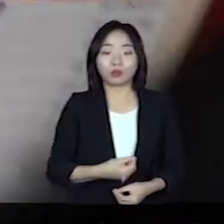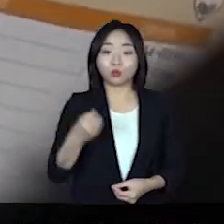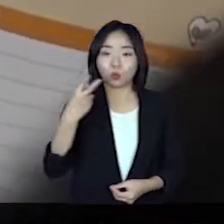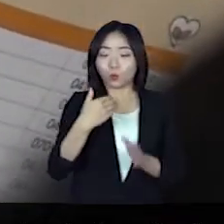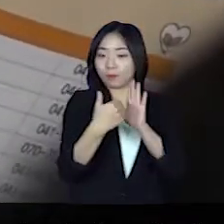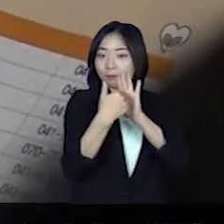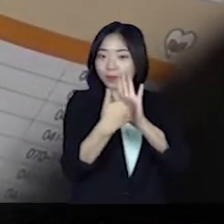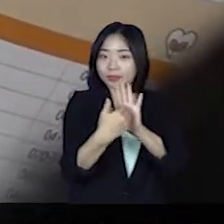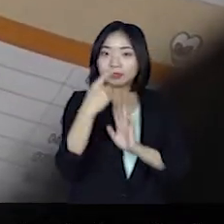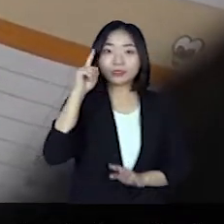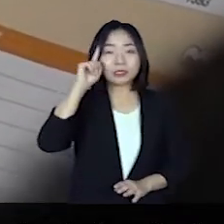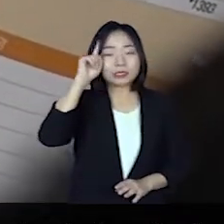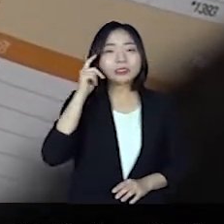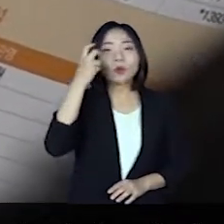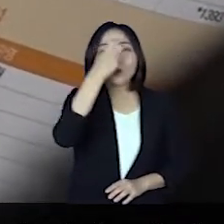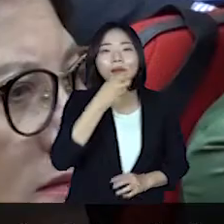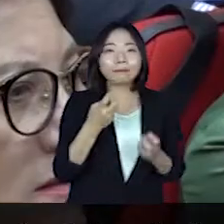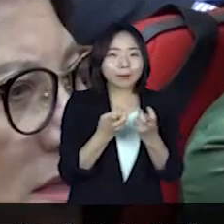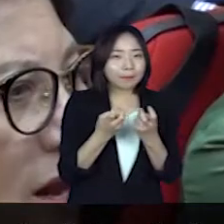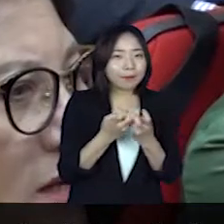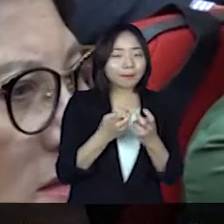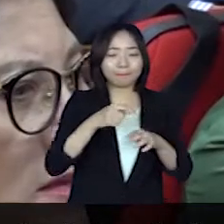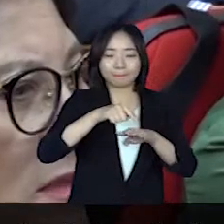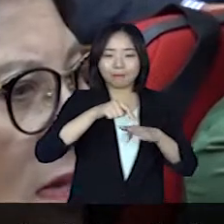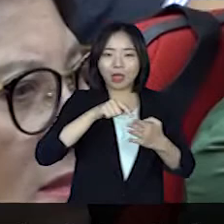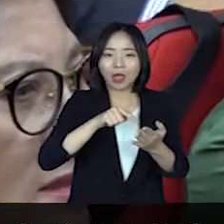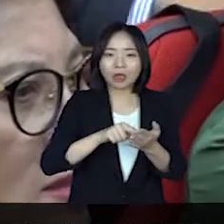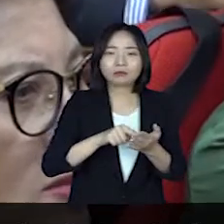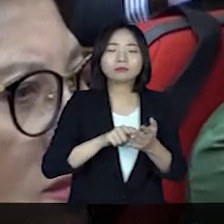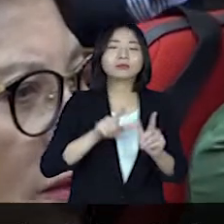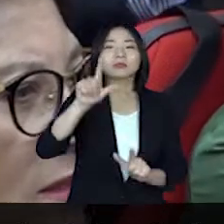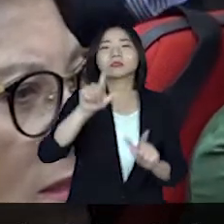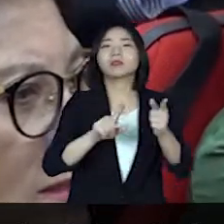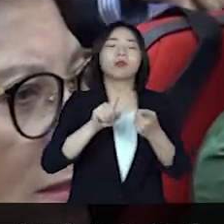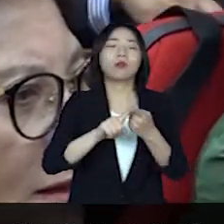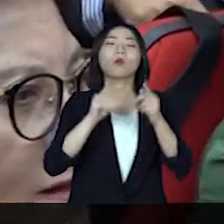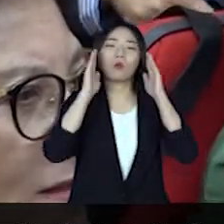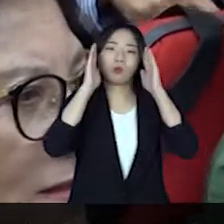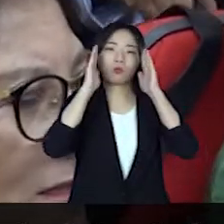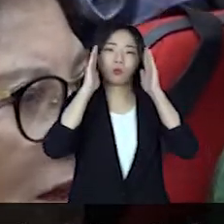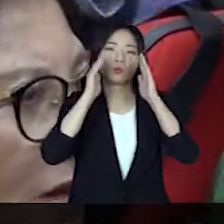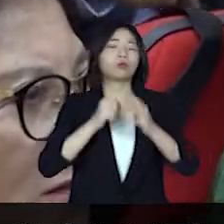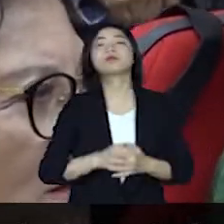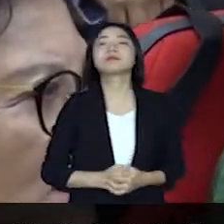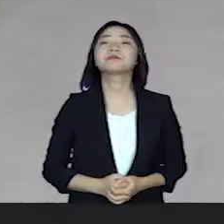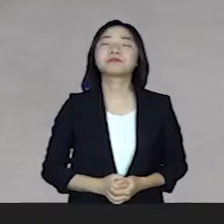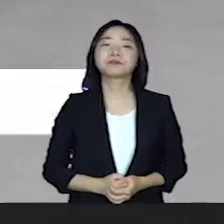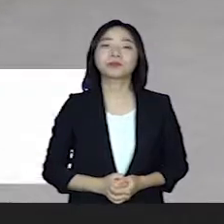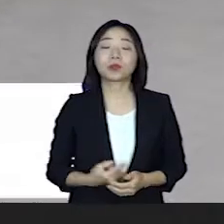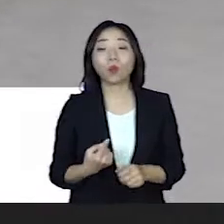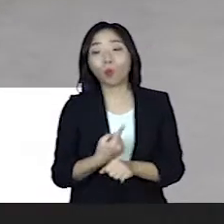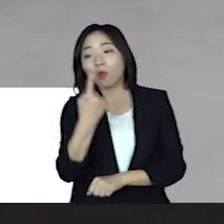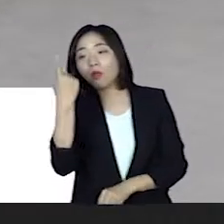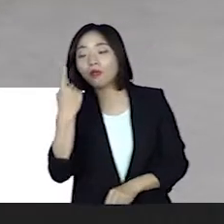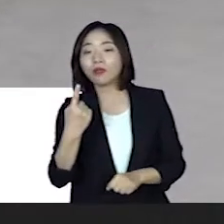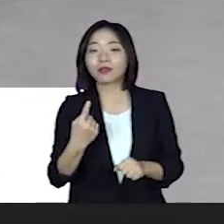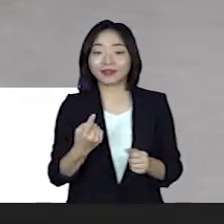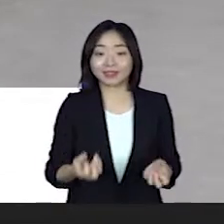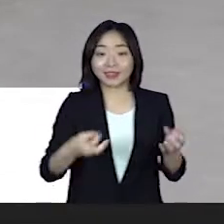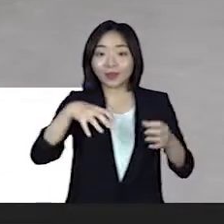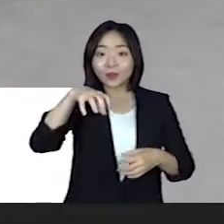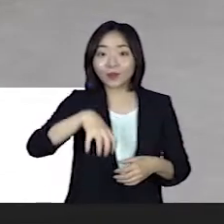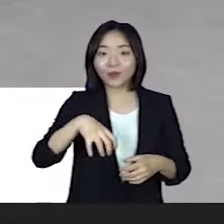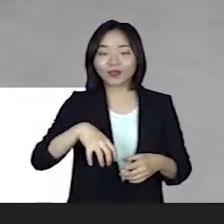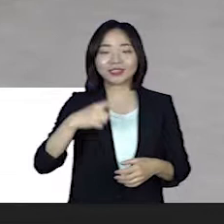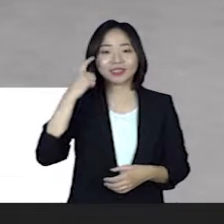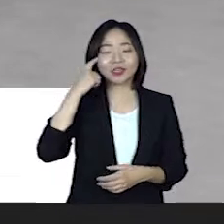이에 대비하는 스트레스 관리 방안, 마음가짐 자세에 대해 알아보는 시간을 가졌습니다. 이 밖에도